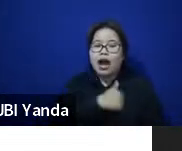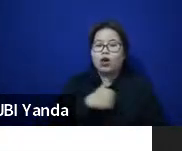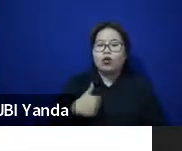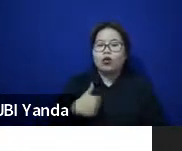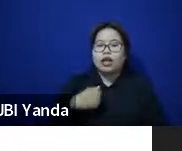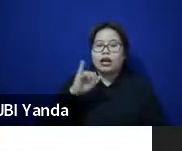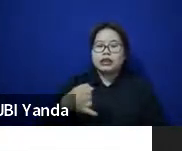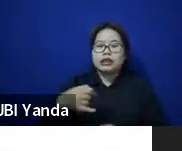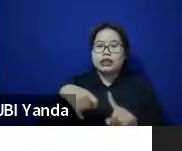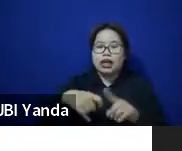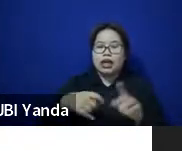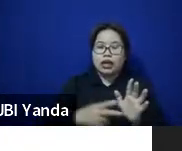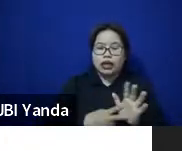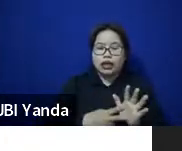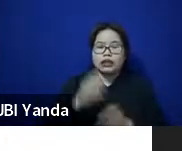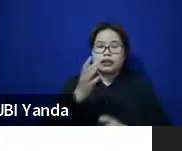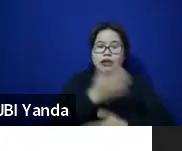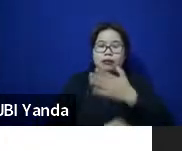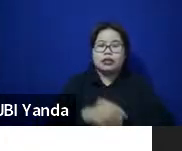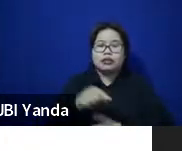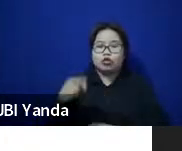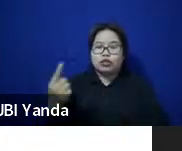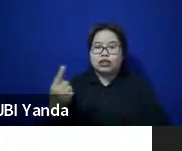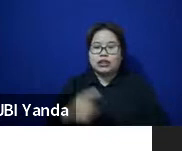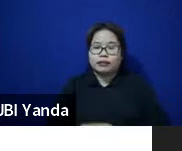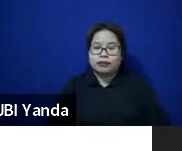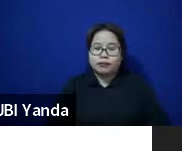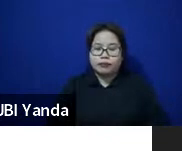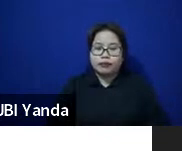yang menyandang disabilitas itu sendiri.